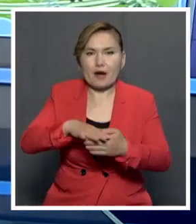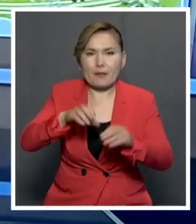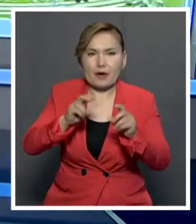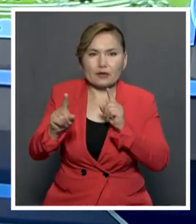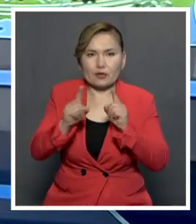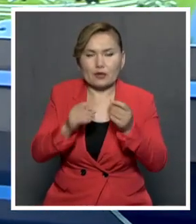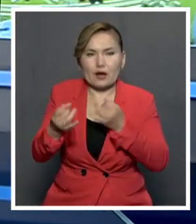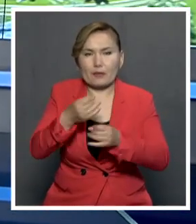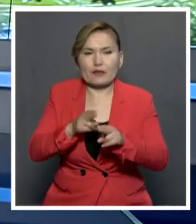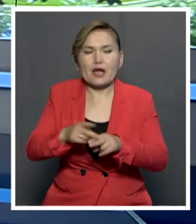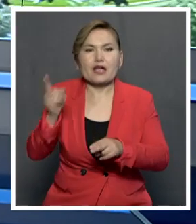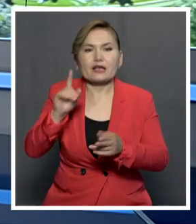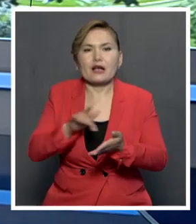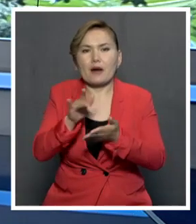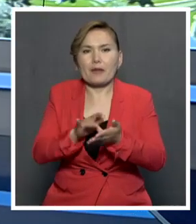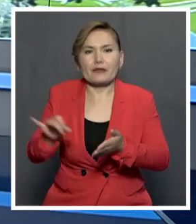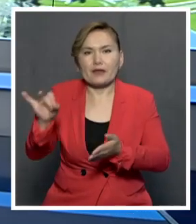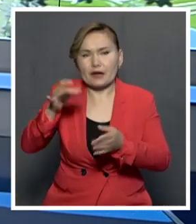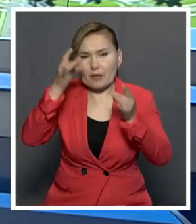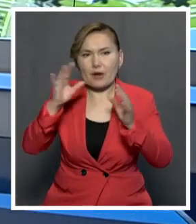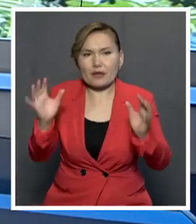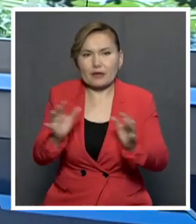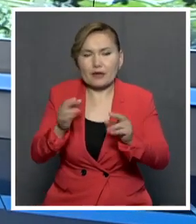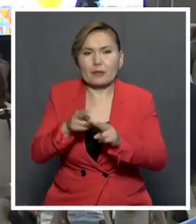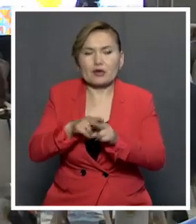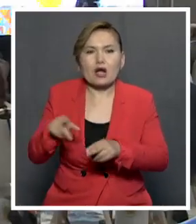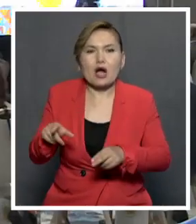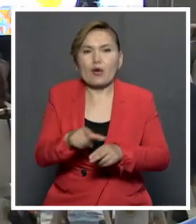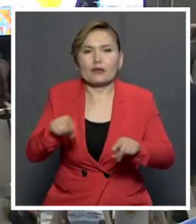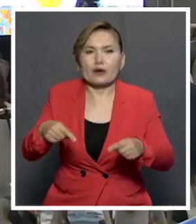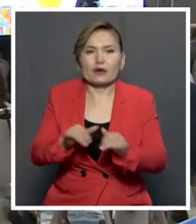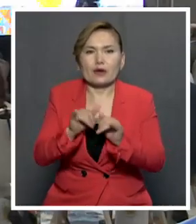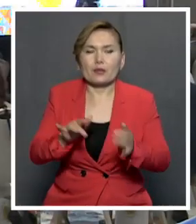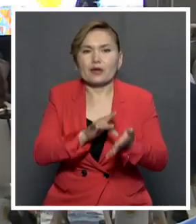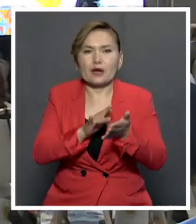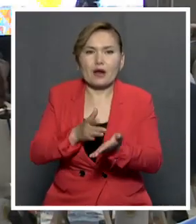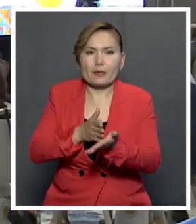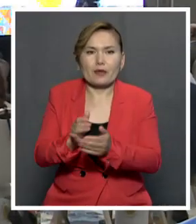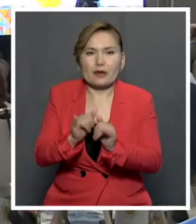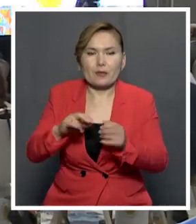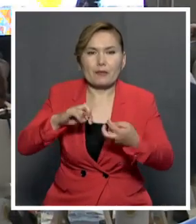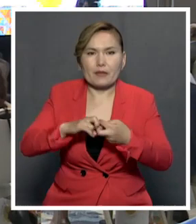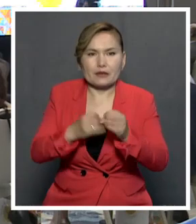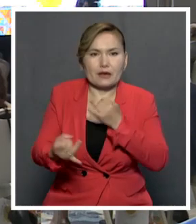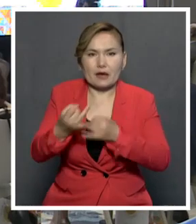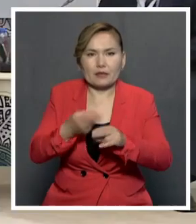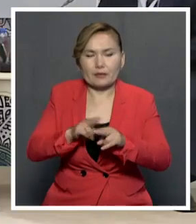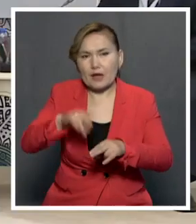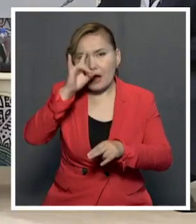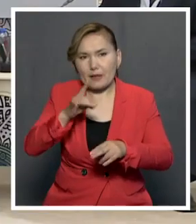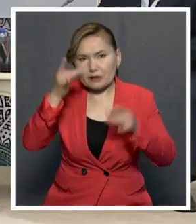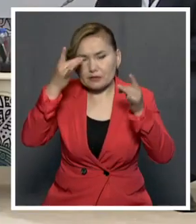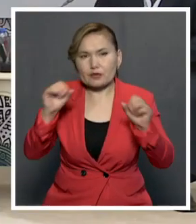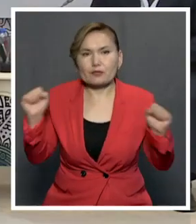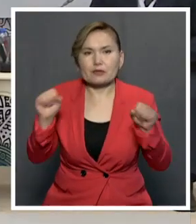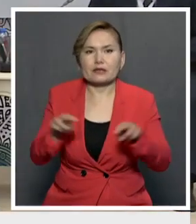бас қосып, ежелгі қаланың тарихи мәдени мұрасын сақтау және Жібек жолы бойындағы туристік бағыттарды дамыту мәселелерін талқылады. Еліміздің